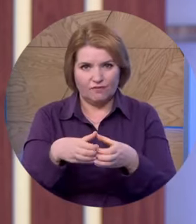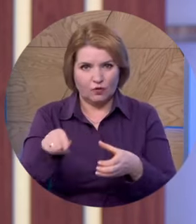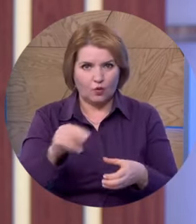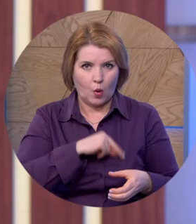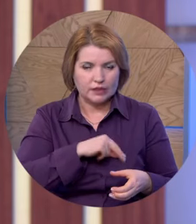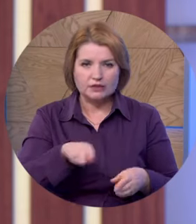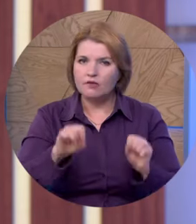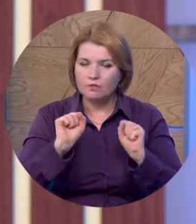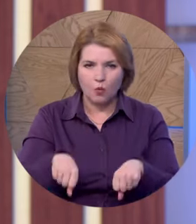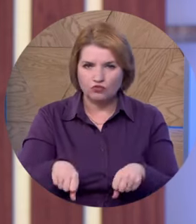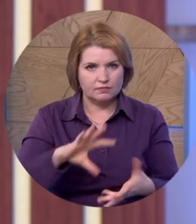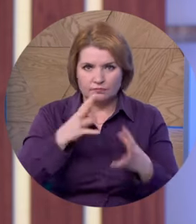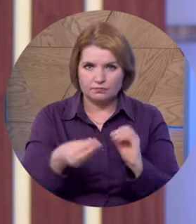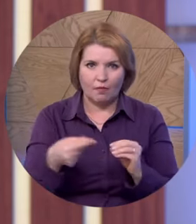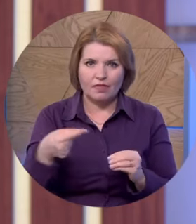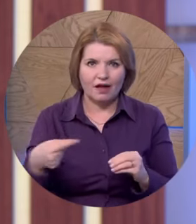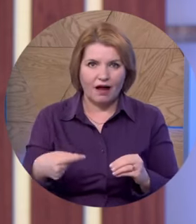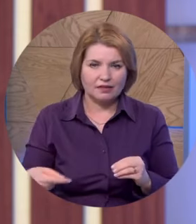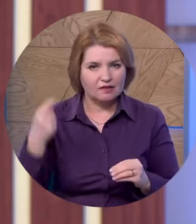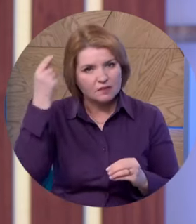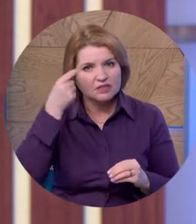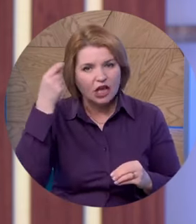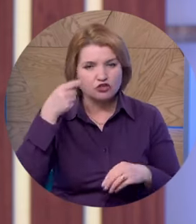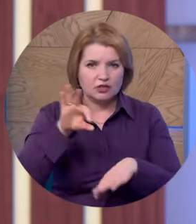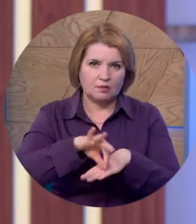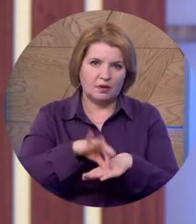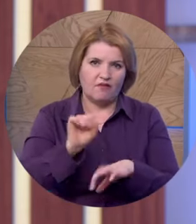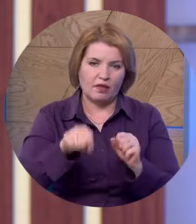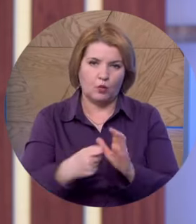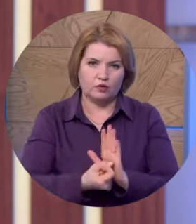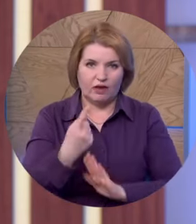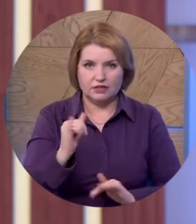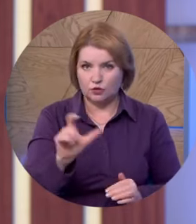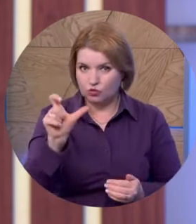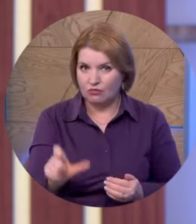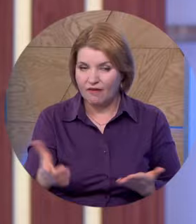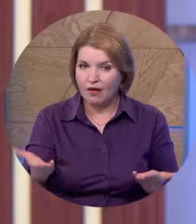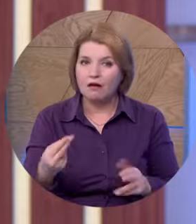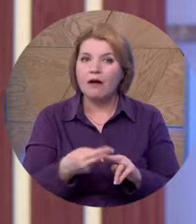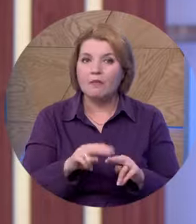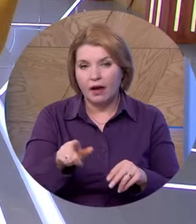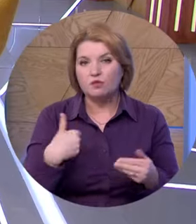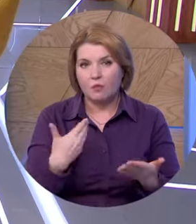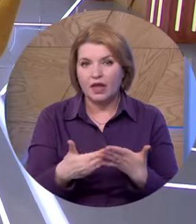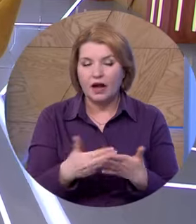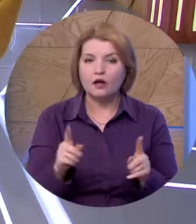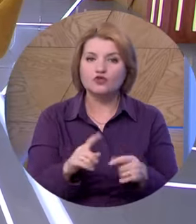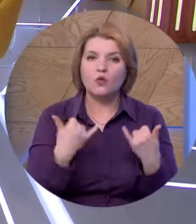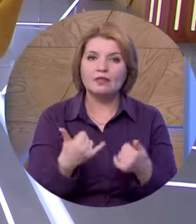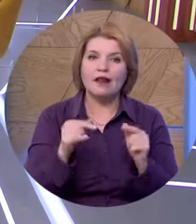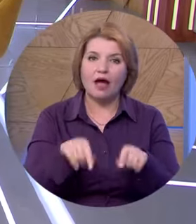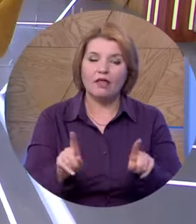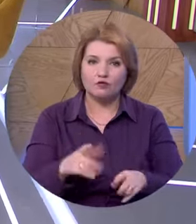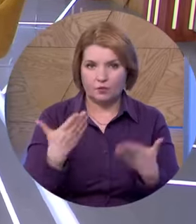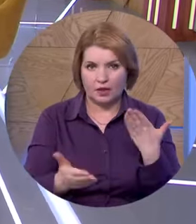к самым негативным последствиям и действительно к психическим заболеваниям у людей. Поэтому... Но да, в любом случае, мне кажется, что для того, чтобы, если мы говорим